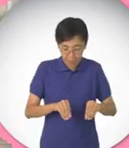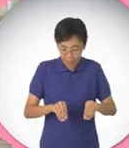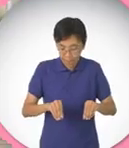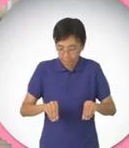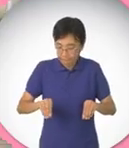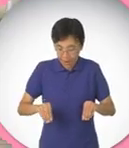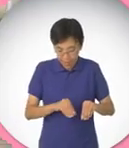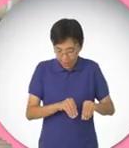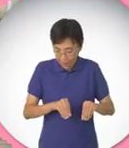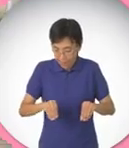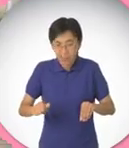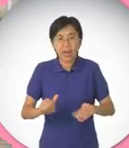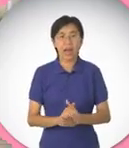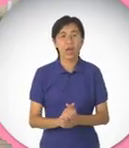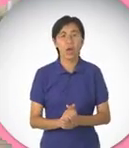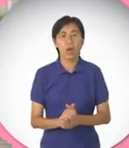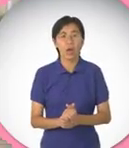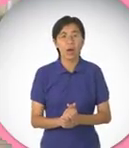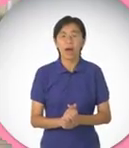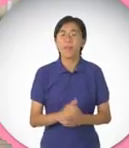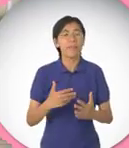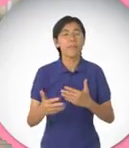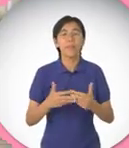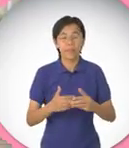ยไม่ต้องห่วงว่ามันจะนูนขึ้นมาเดี๋ยวเราจะคลึงมันอยู่ดี